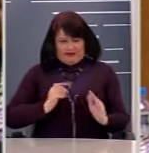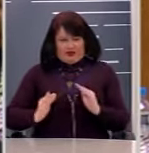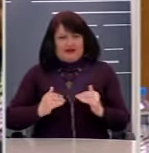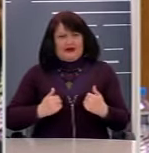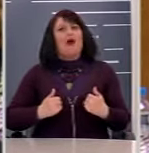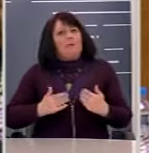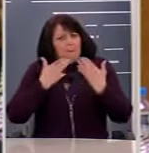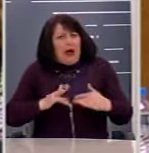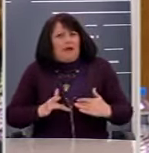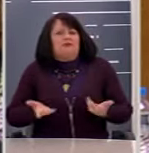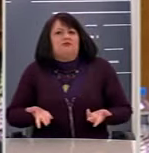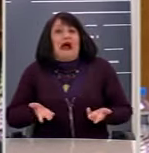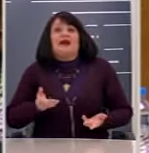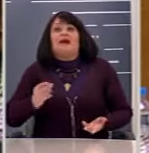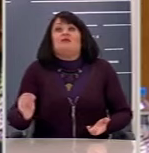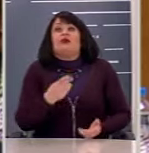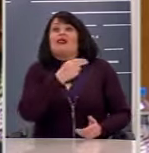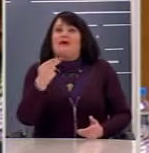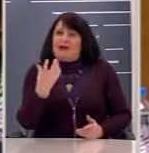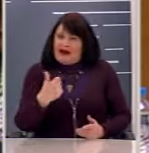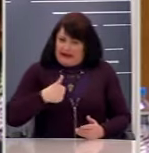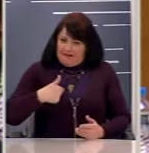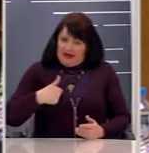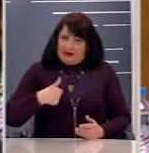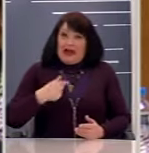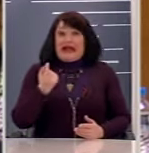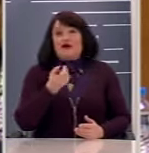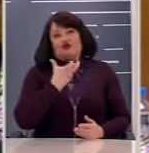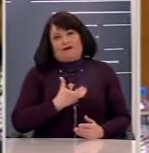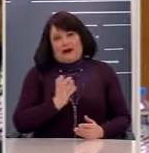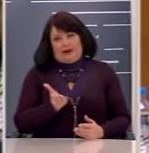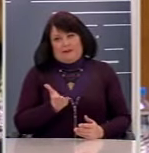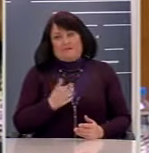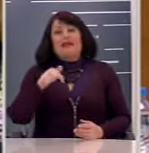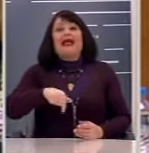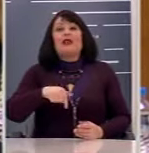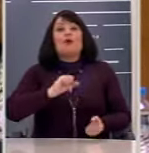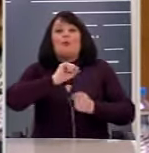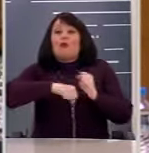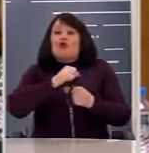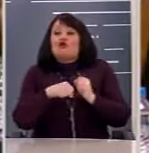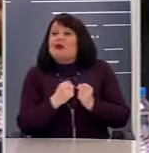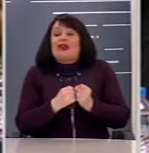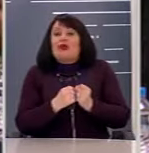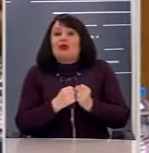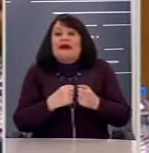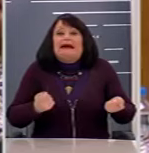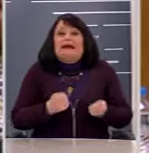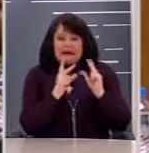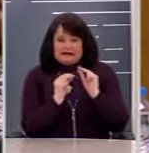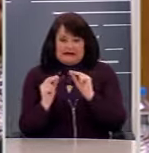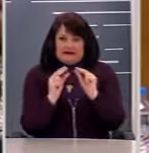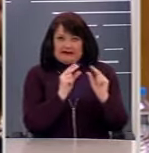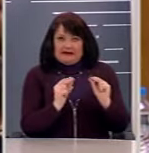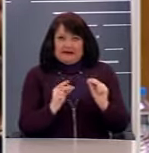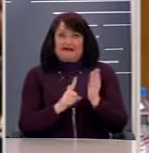θεωρείτε ότι υπάρχει τέτοιο ζήτημα. Αλλά να είμαστε λίγο σοβαροί. Εδώ επιχειρείτε να κάνουμε μια συζήτηση και πρέπει να την